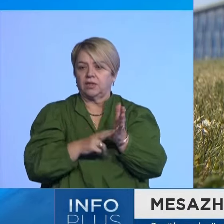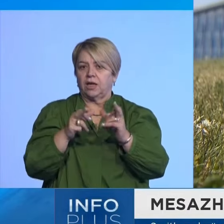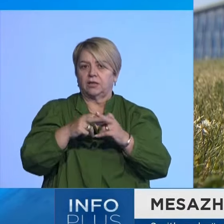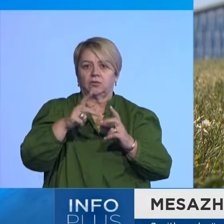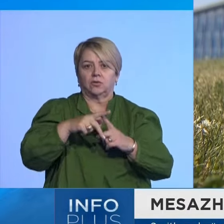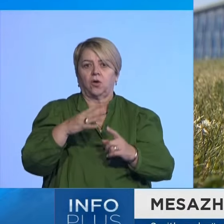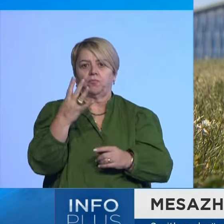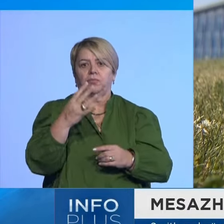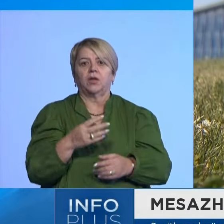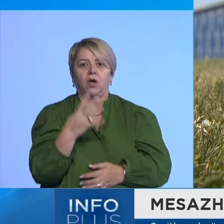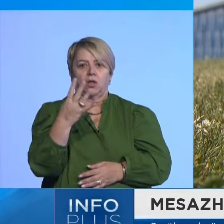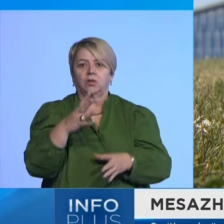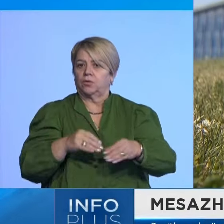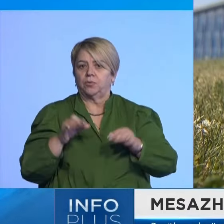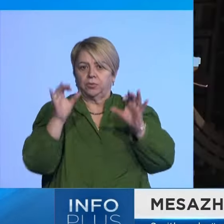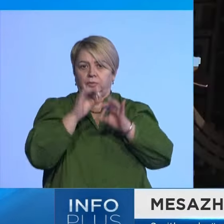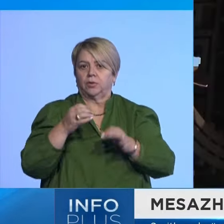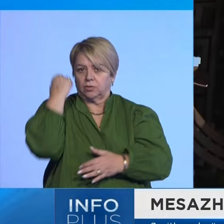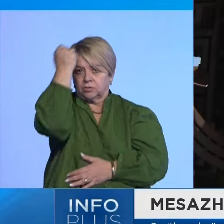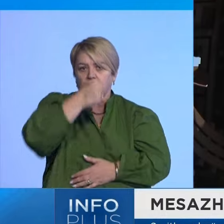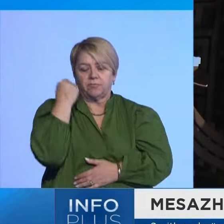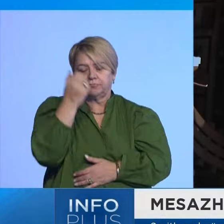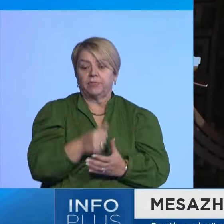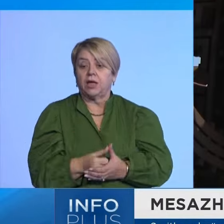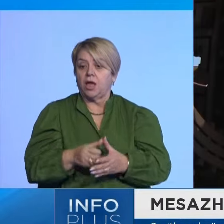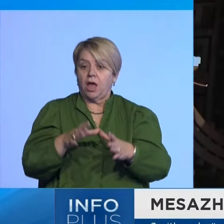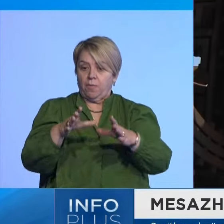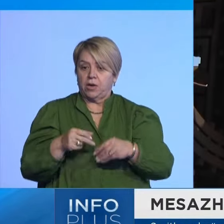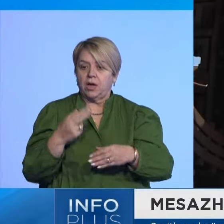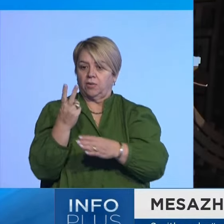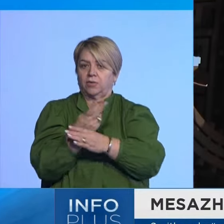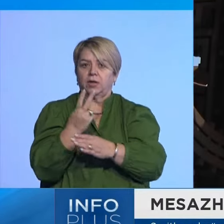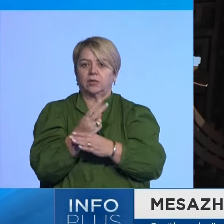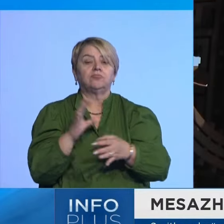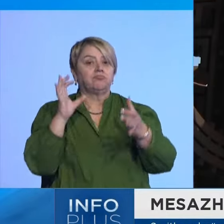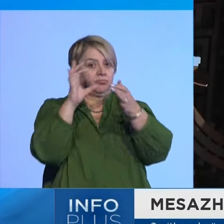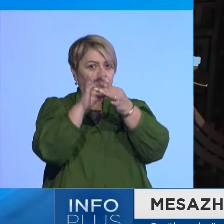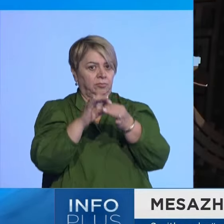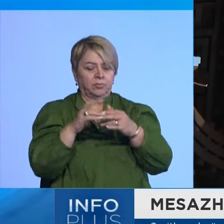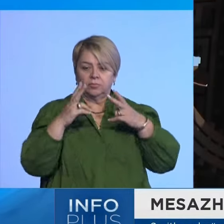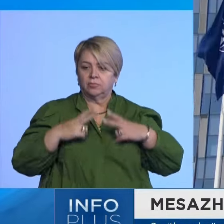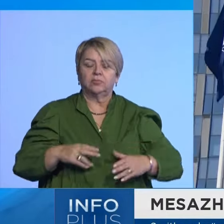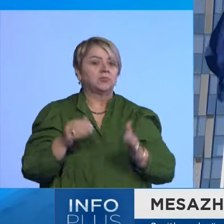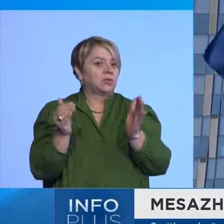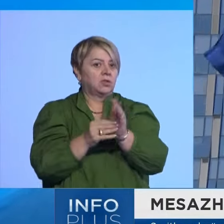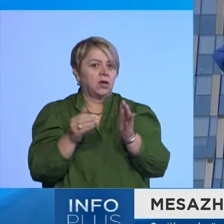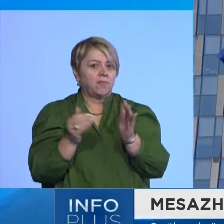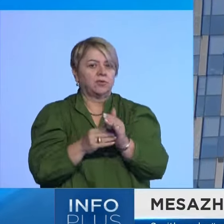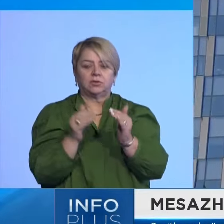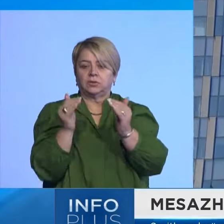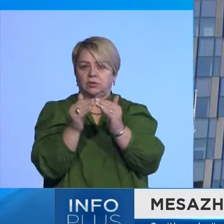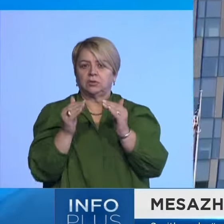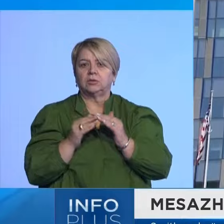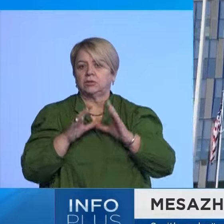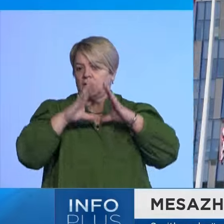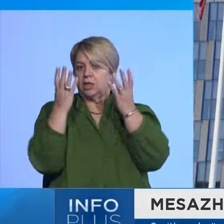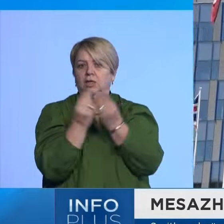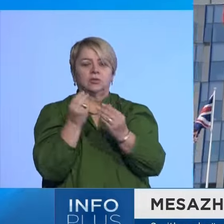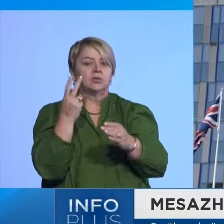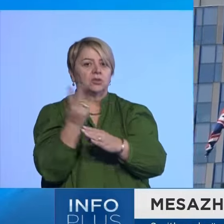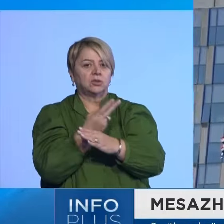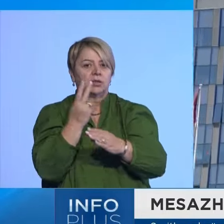4 nuk e ka njohur Kosovën. Për pranimin e një vendi në partneritet për paqë është i nevojshëm konsenzusi të gjitha